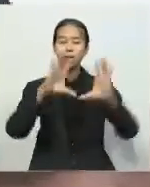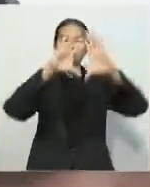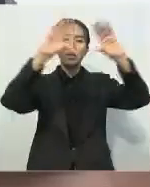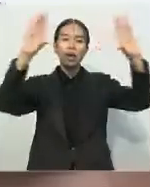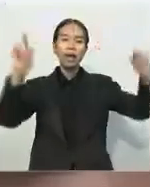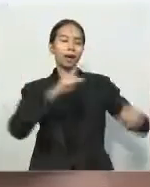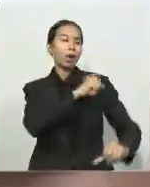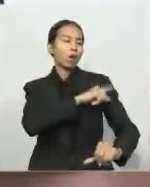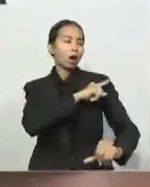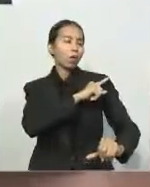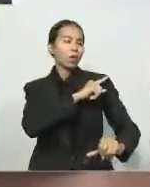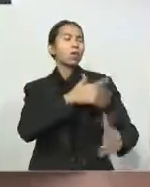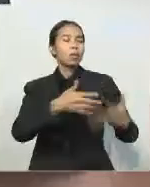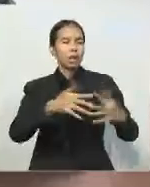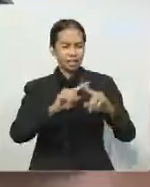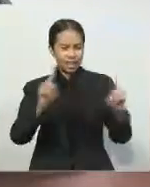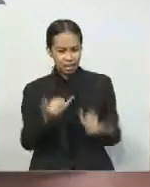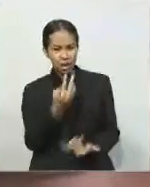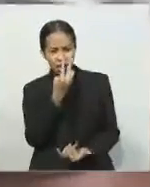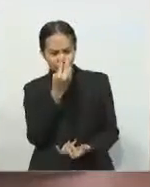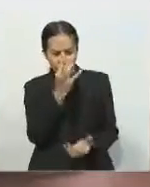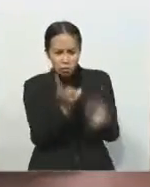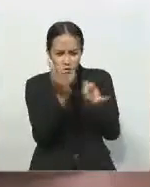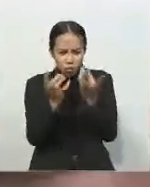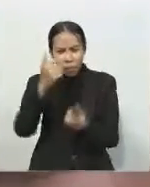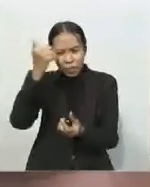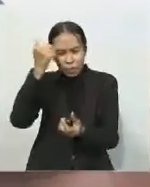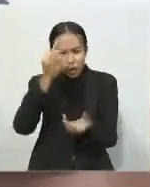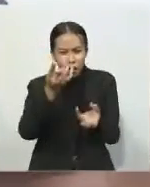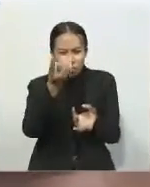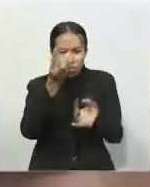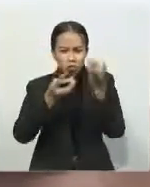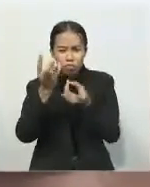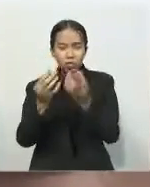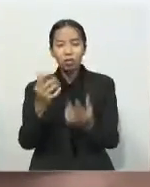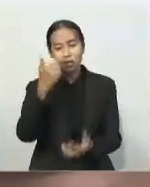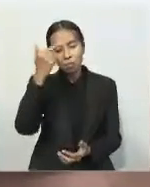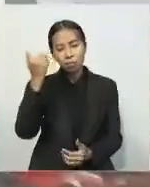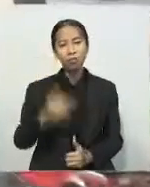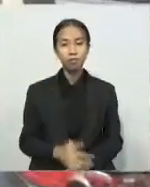มีนี่มาแต่นี้มันเป็นแบบว่าดำๆอ่ะฝุ่นละอองดำ